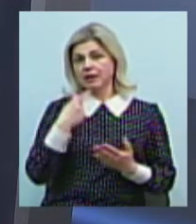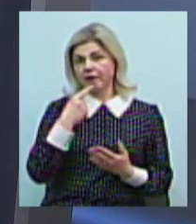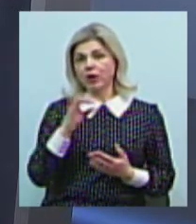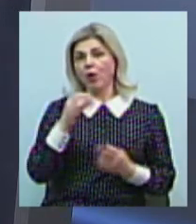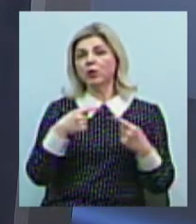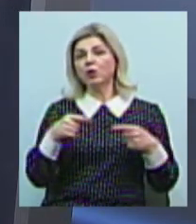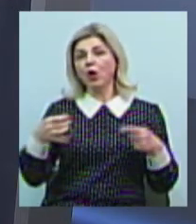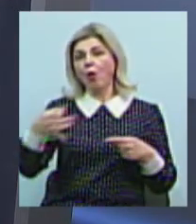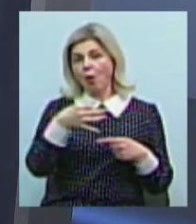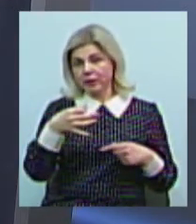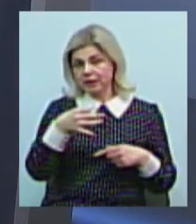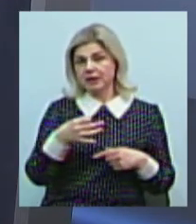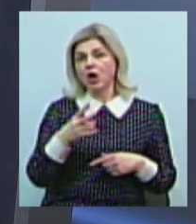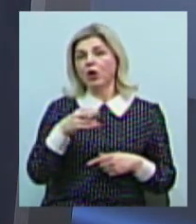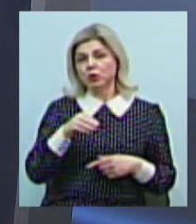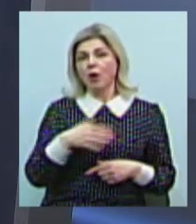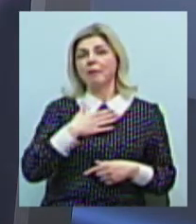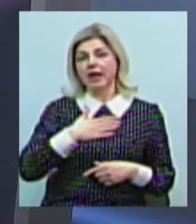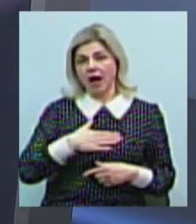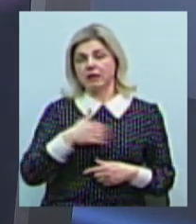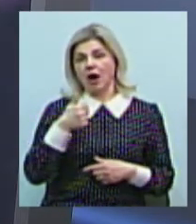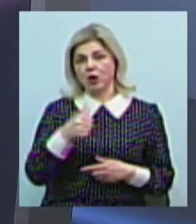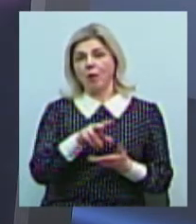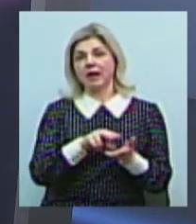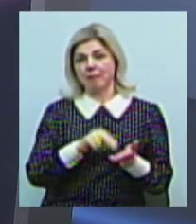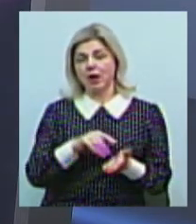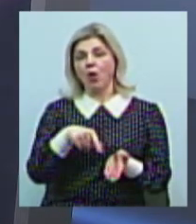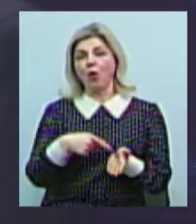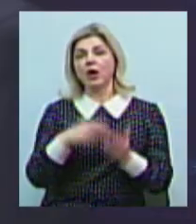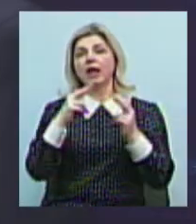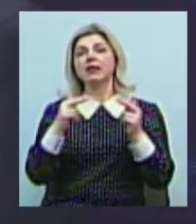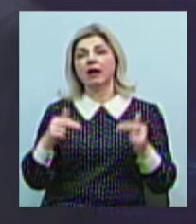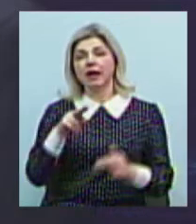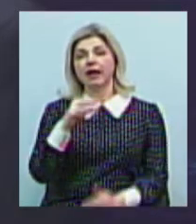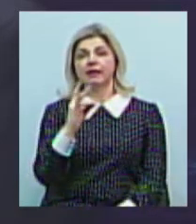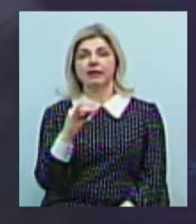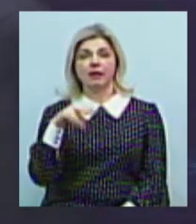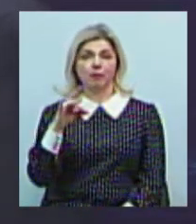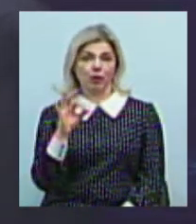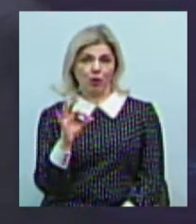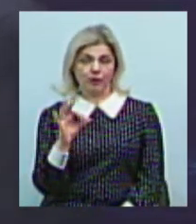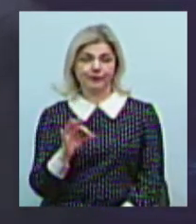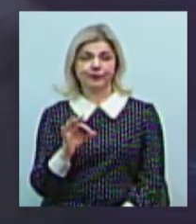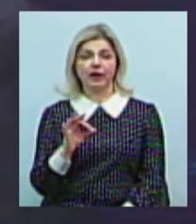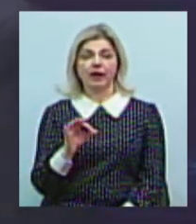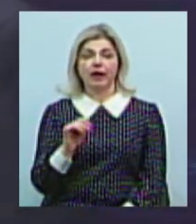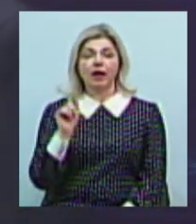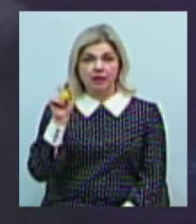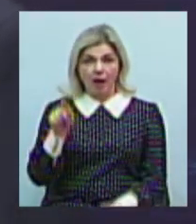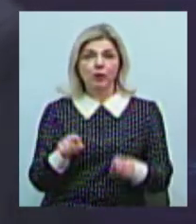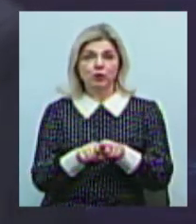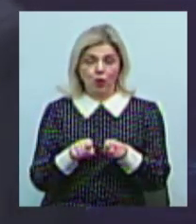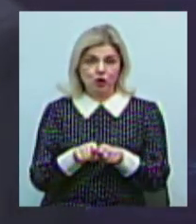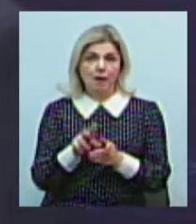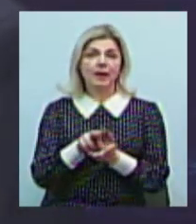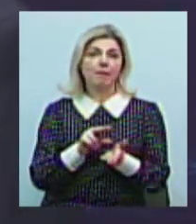конечно, приятный пример или хороший пример – это город Днепропетровск, город Днепро, прошу прощения. Там тоже пример,